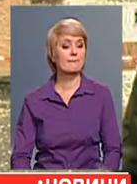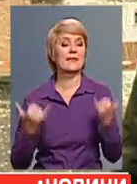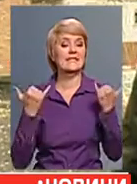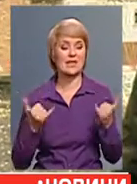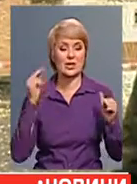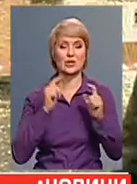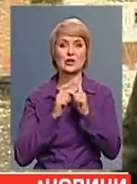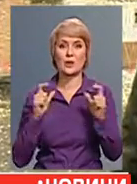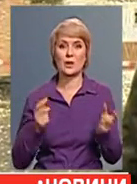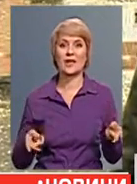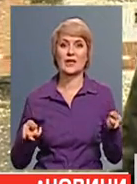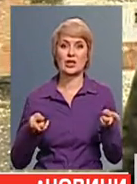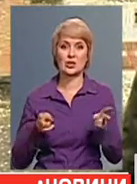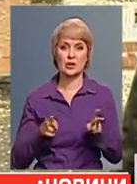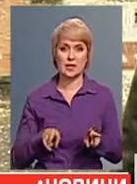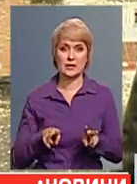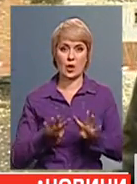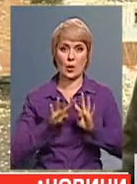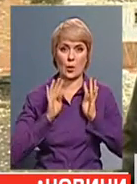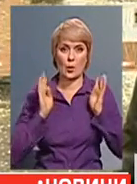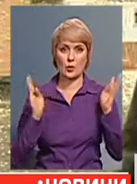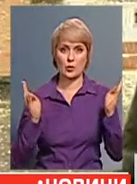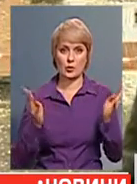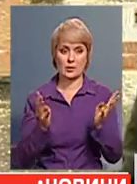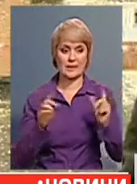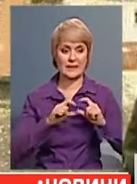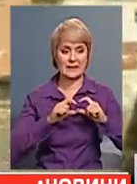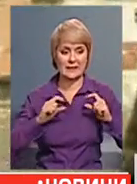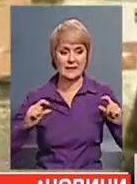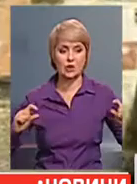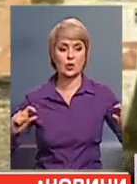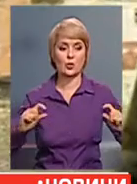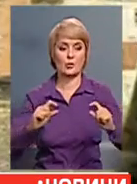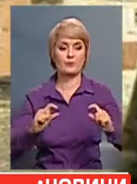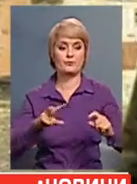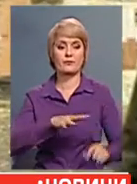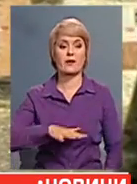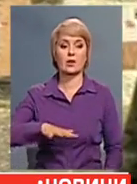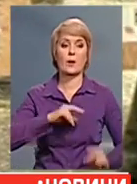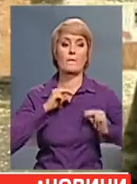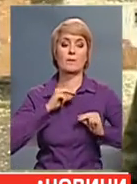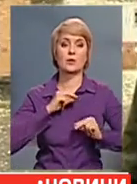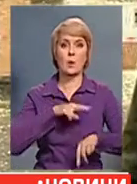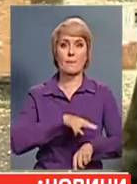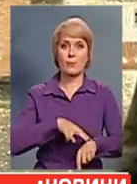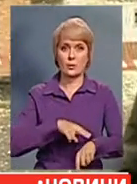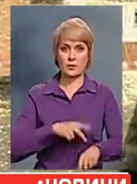Зараз школа залишається за огородженою обмежувальною стрічкою. На території працює поліція,